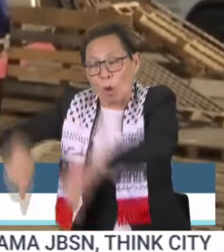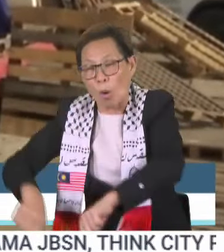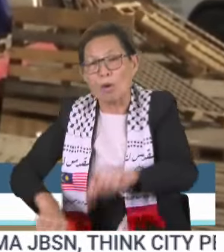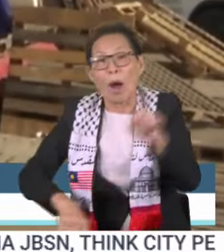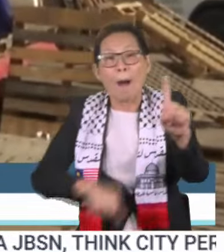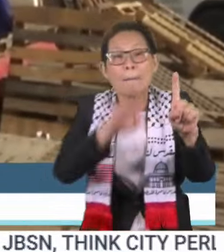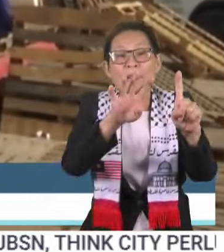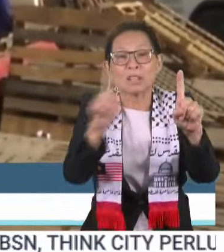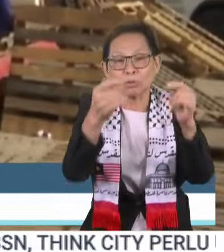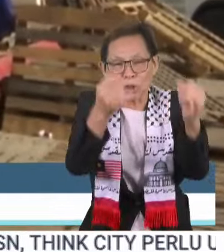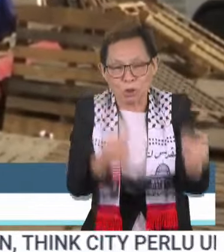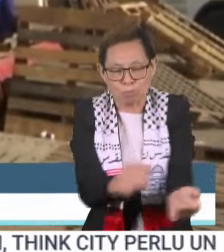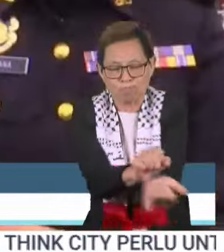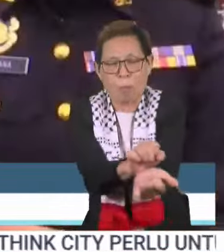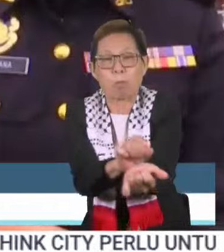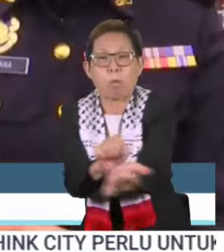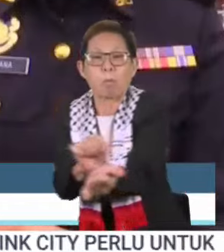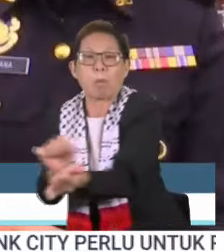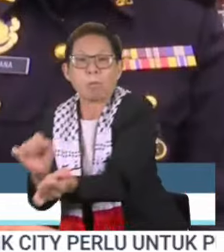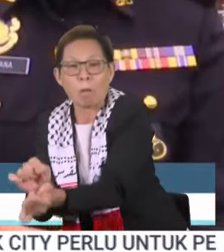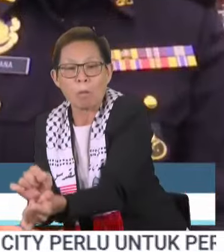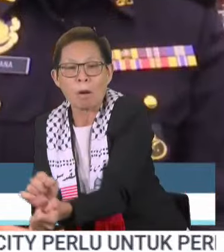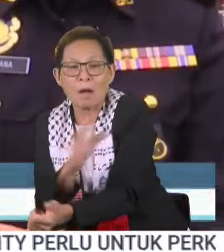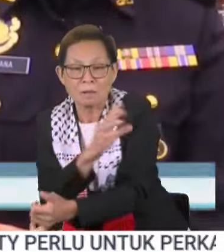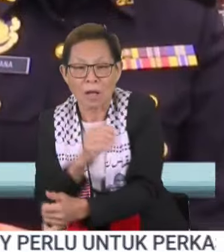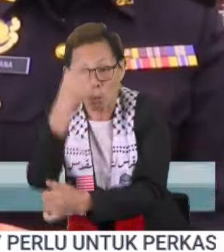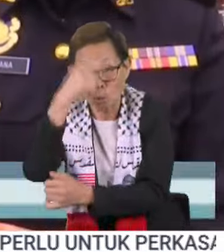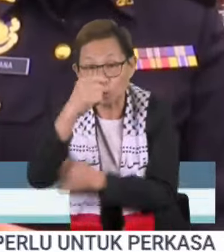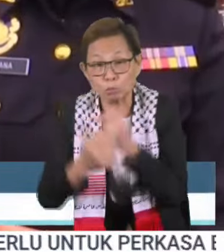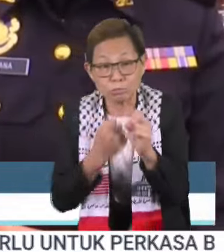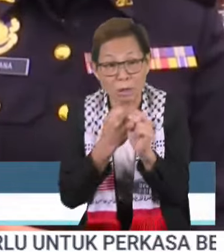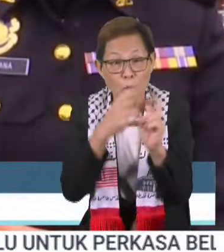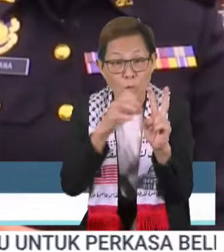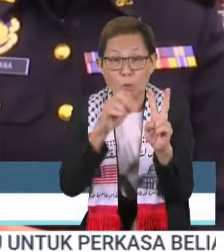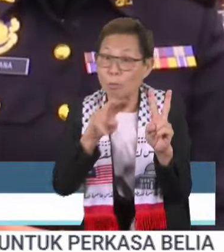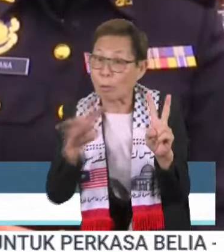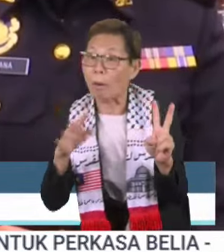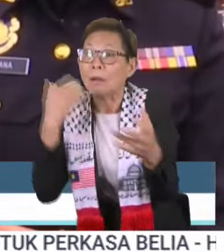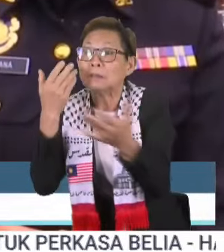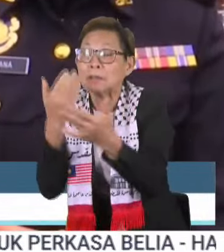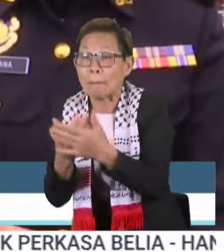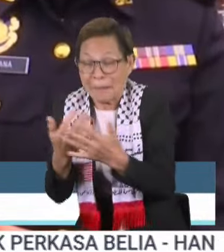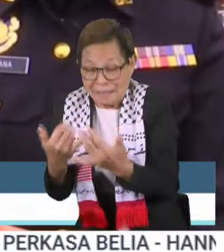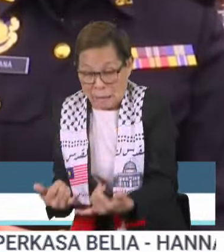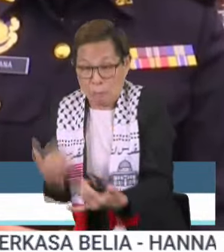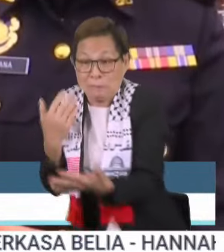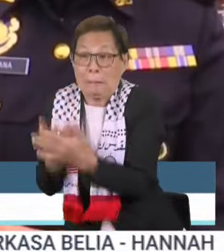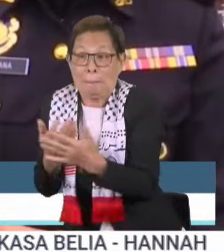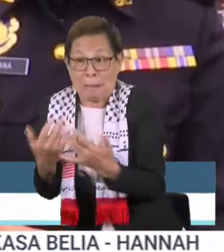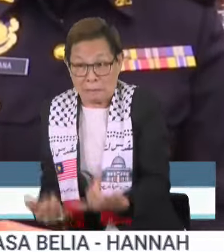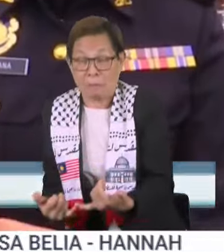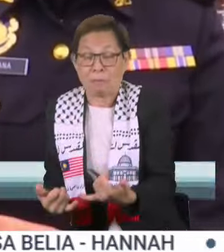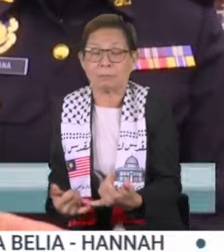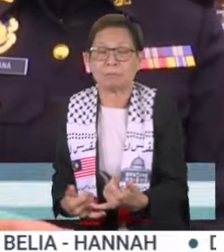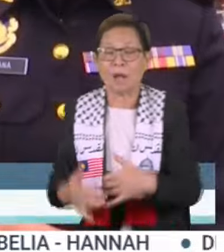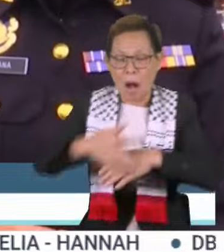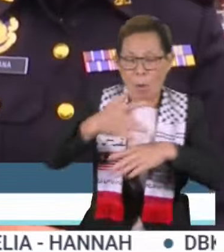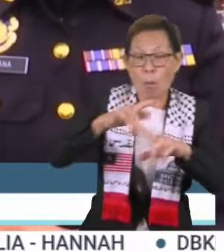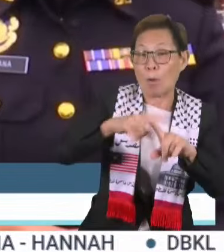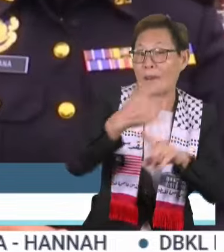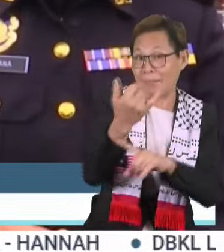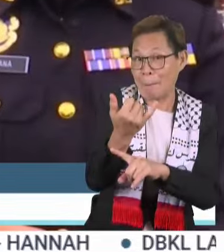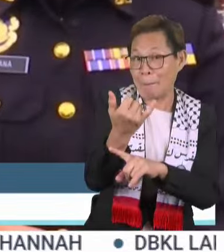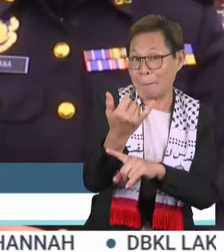141 individu ditahan. Manakala untuk tahun ini sehingga yang terkini lah ya, awal Jun